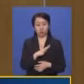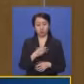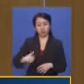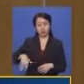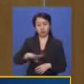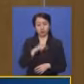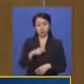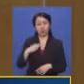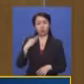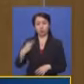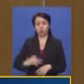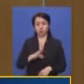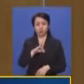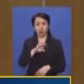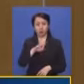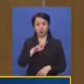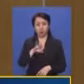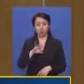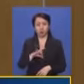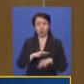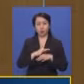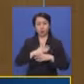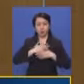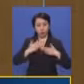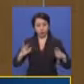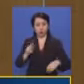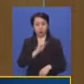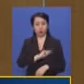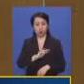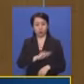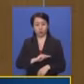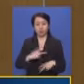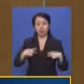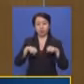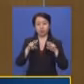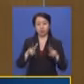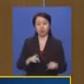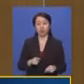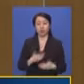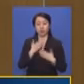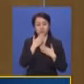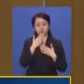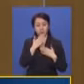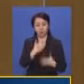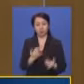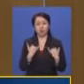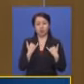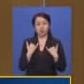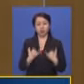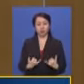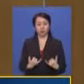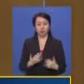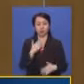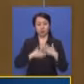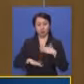Совместно с его сыном Николаем Яковлевичем мы проделали большую работу, оформили специальные запросы и, наконец, сегодня рады передать